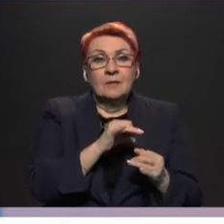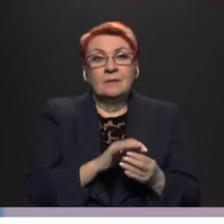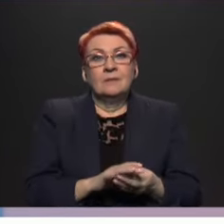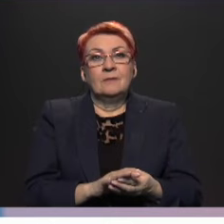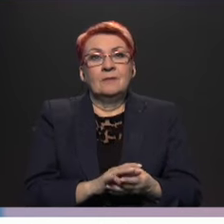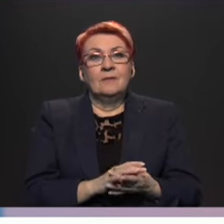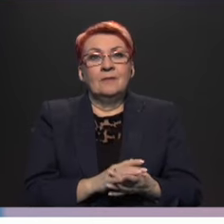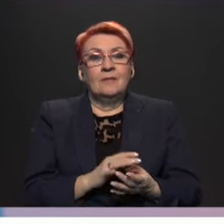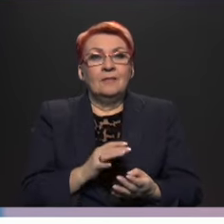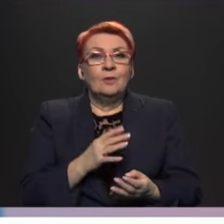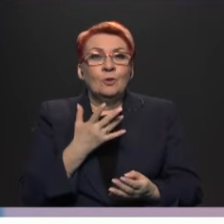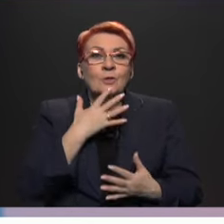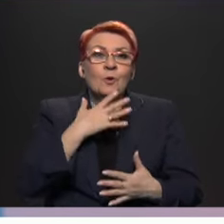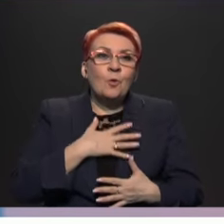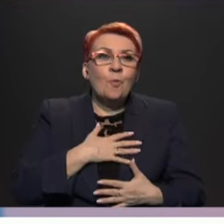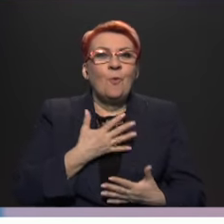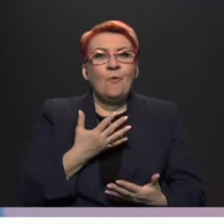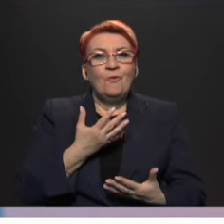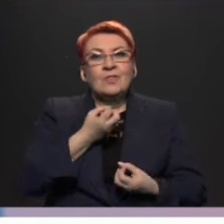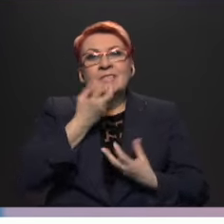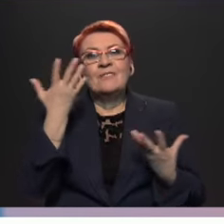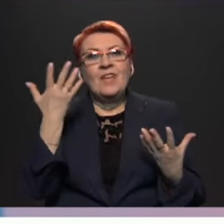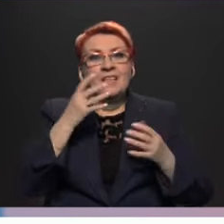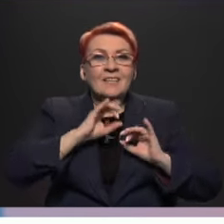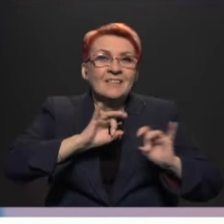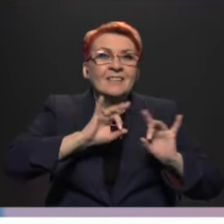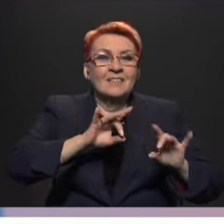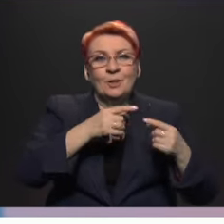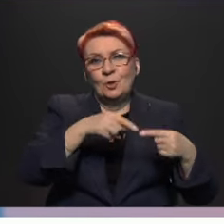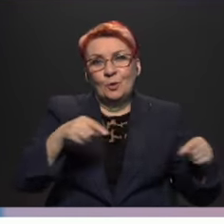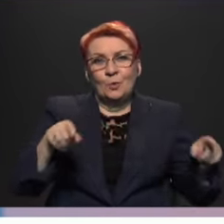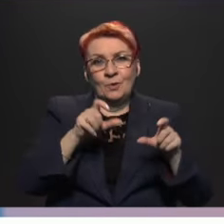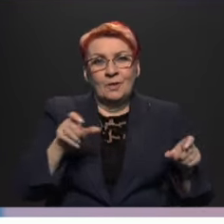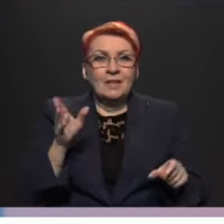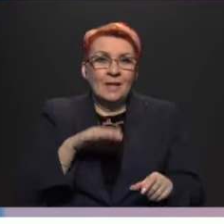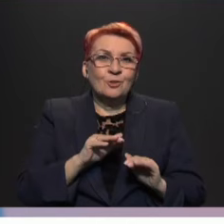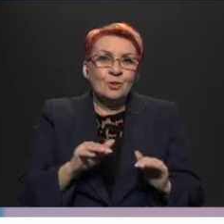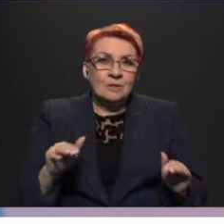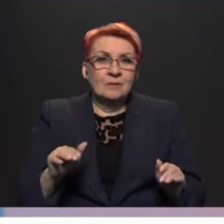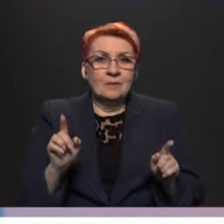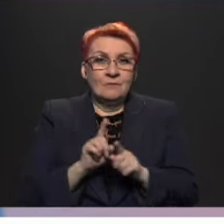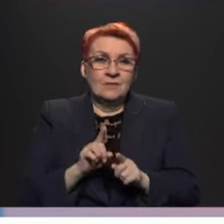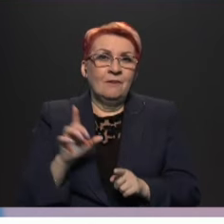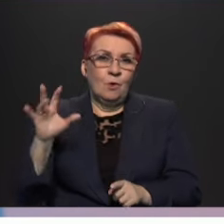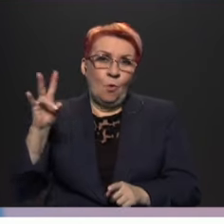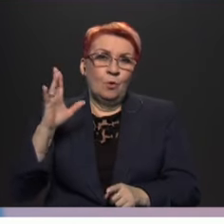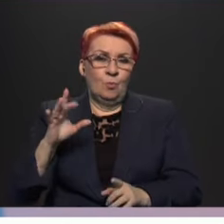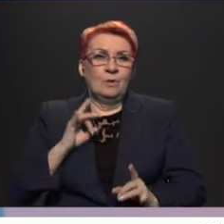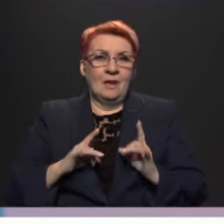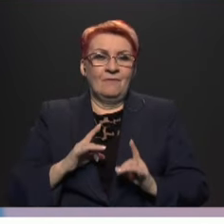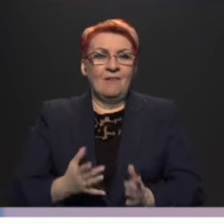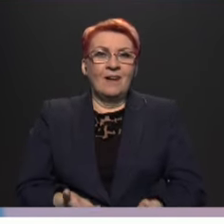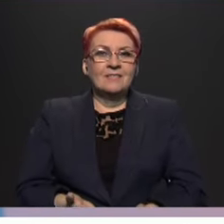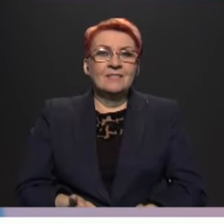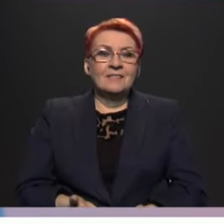свою энергию и любовь на других людей, пускай даже на детей кого-то, он все равно будет ревновать, потому